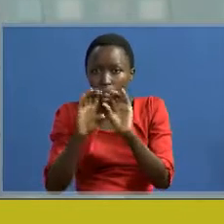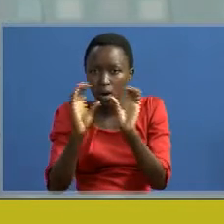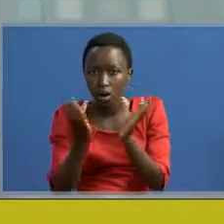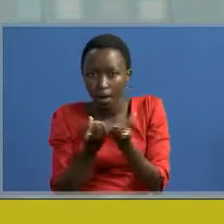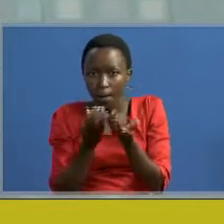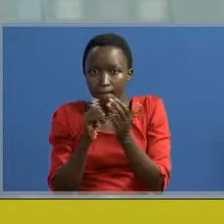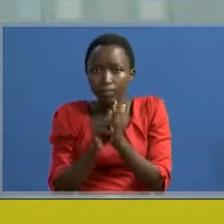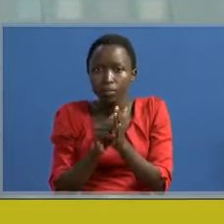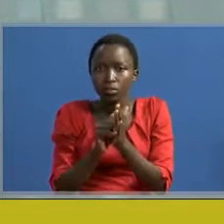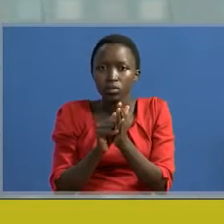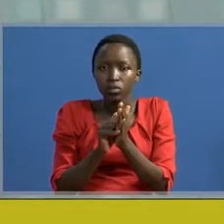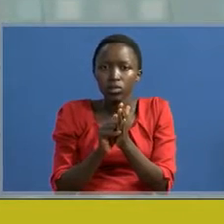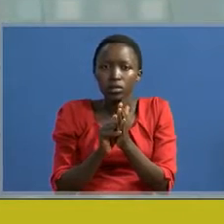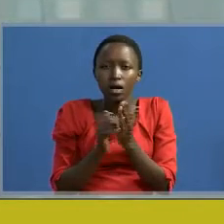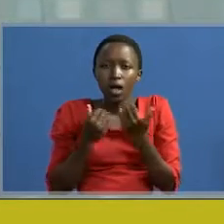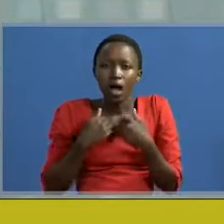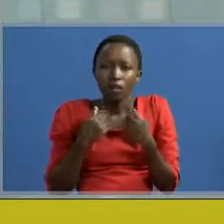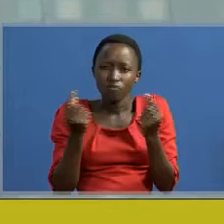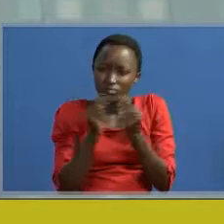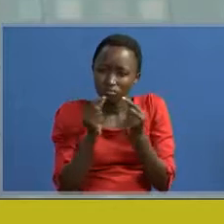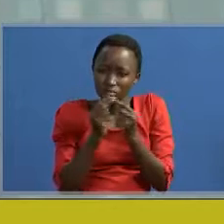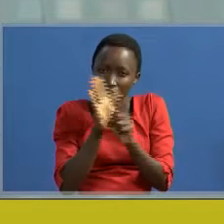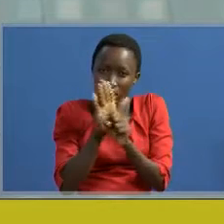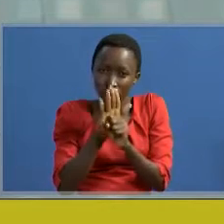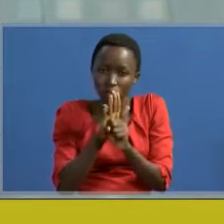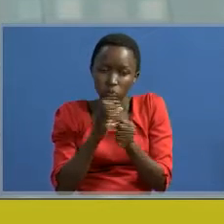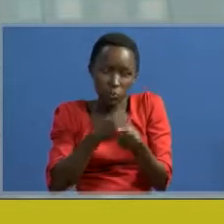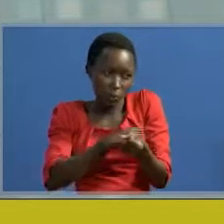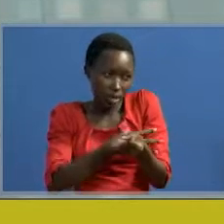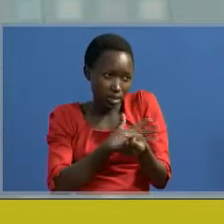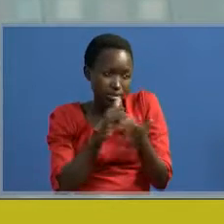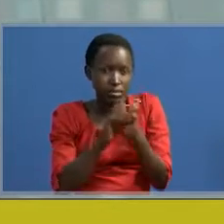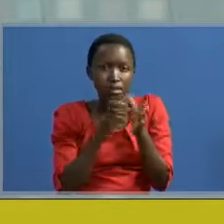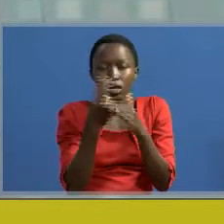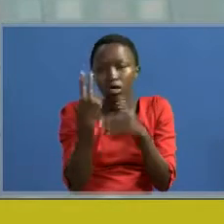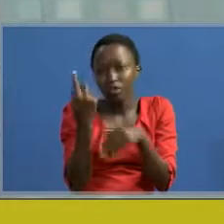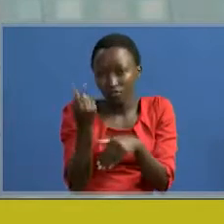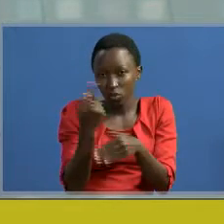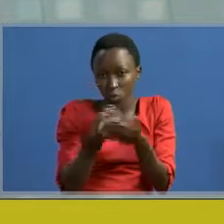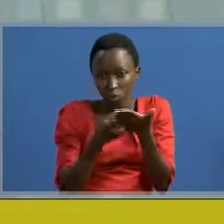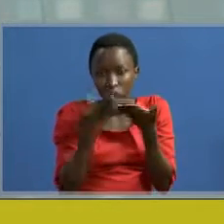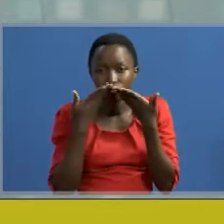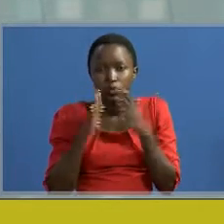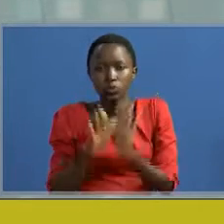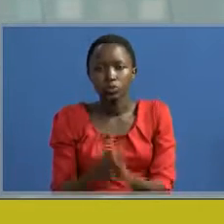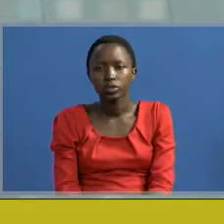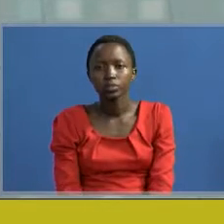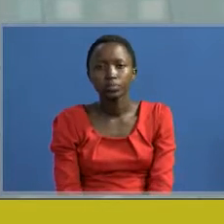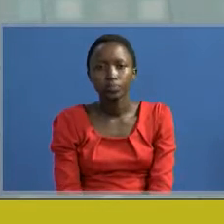hiyo, Collymore aliugua maumivu zaidi ya ugonjwa wa saratani katika majuma machache yaliyopita.